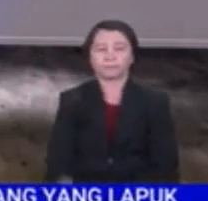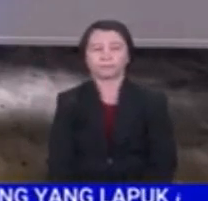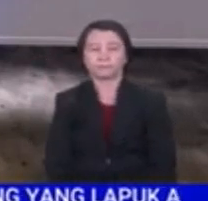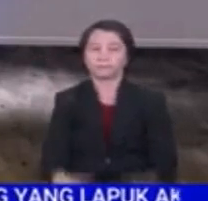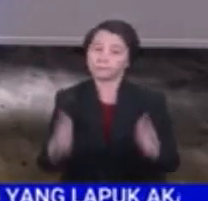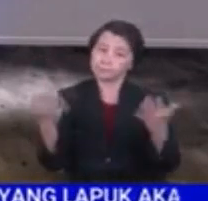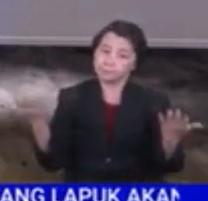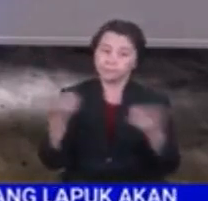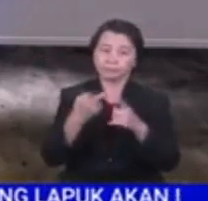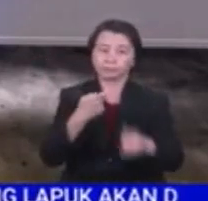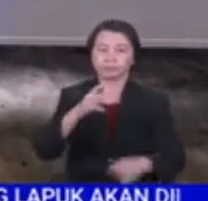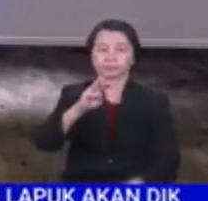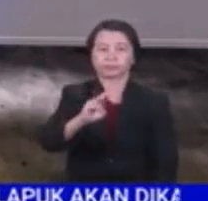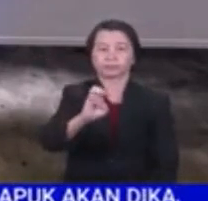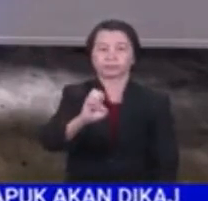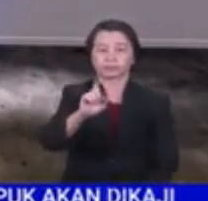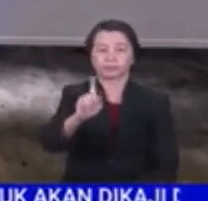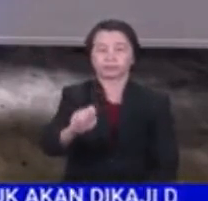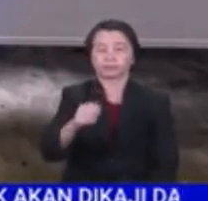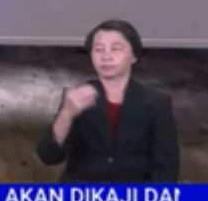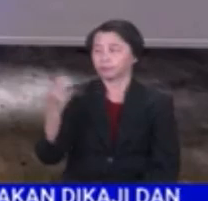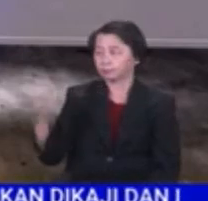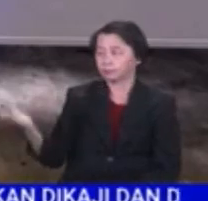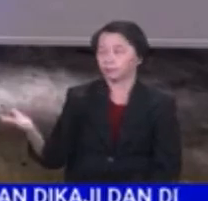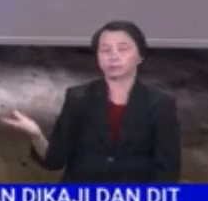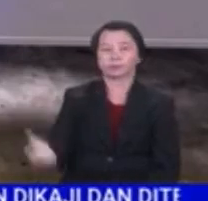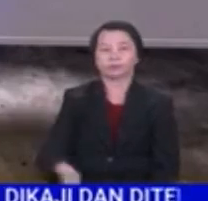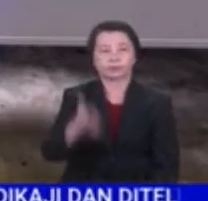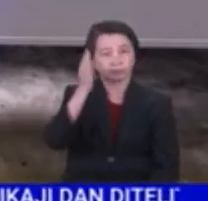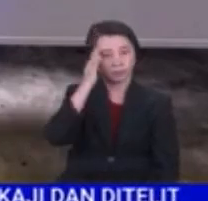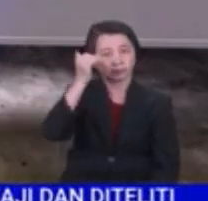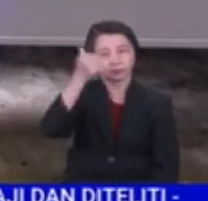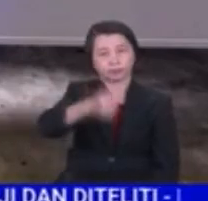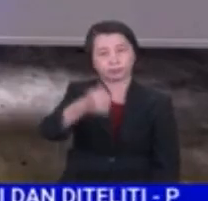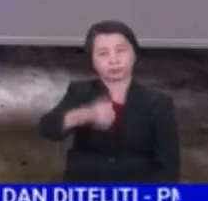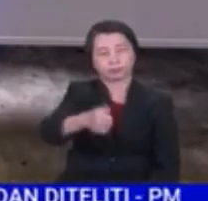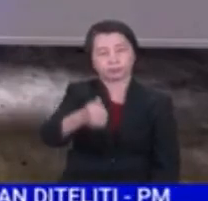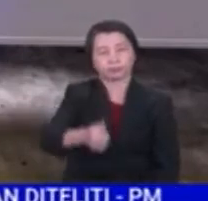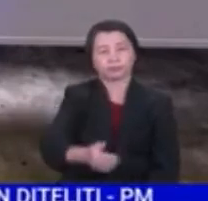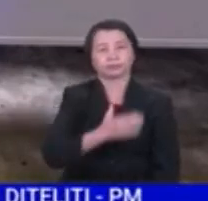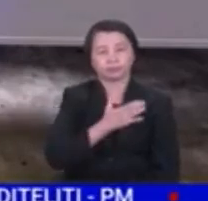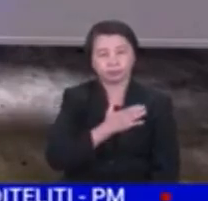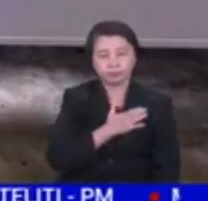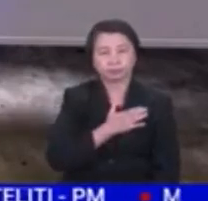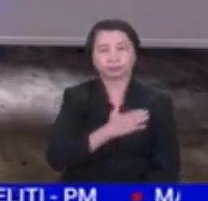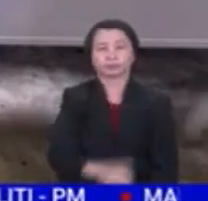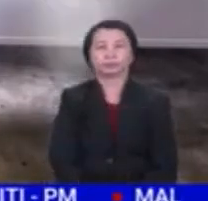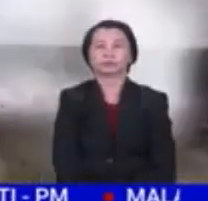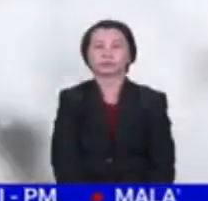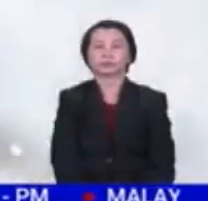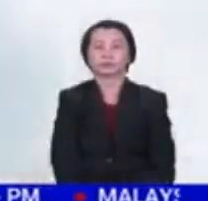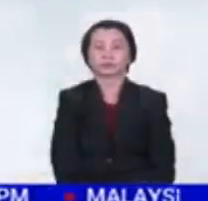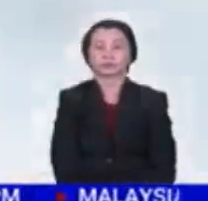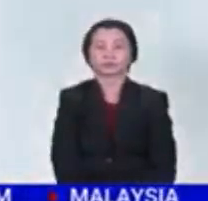sekian dahulu dari jabatan meteorologi Malaysia saya Atikah marziah Assalamualaikum dan salam sejahtera